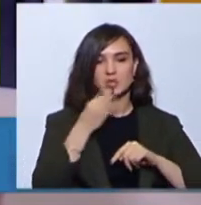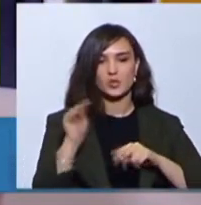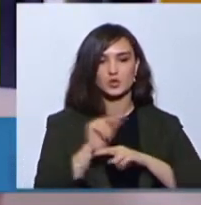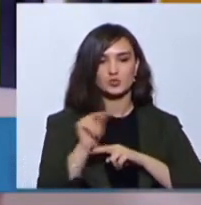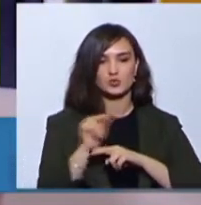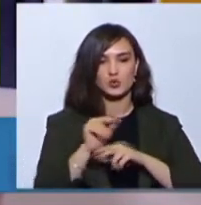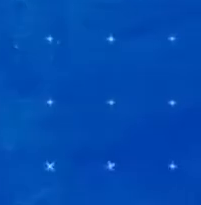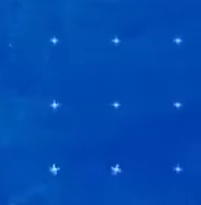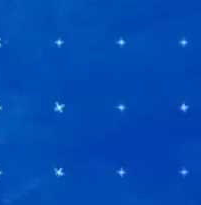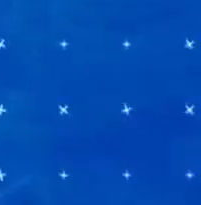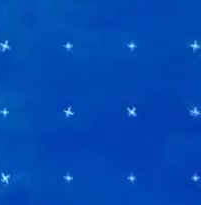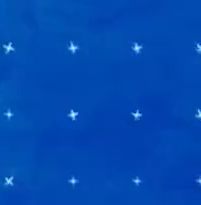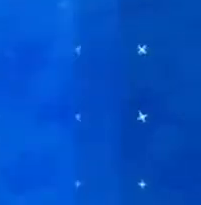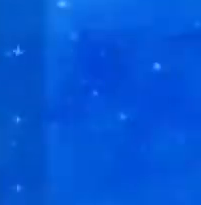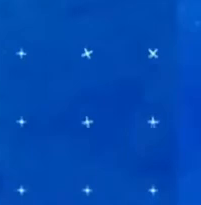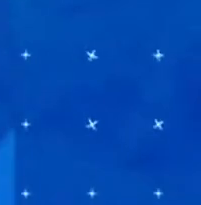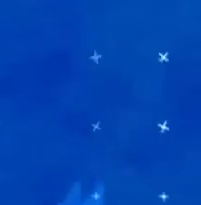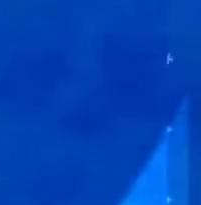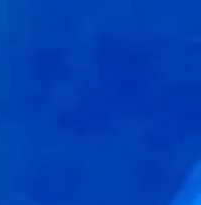ესეთი პაციენტების.